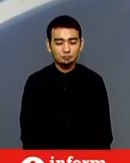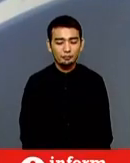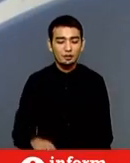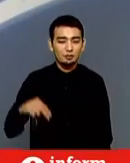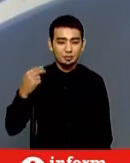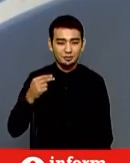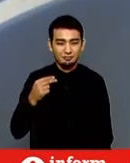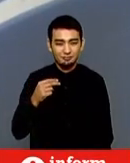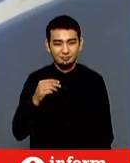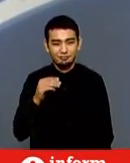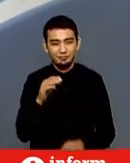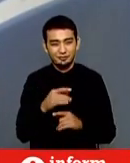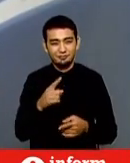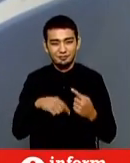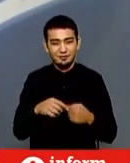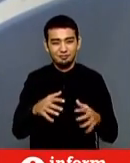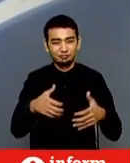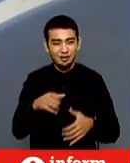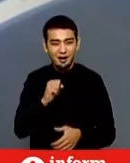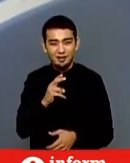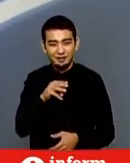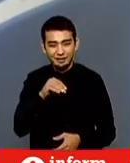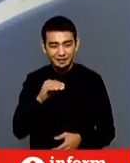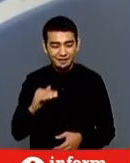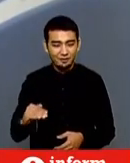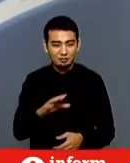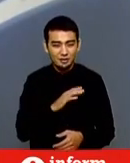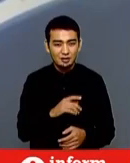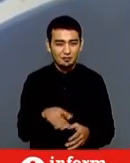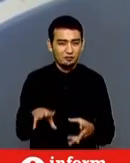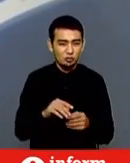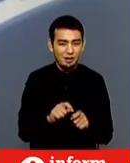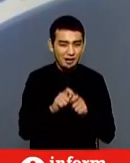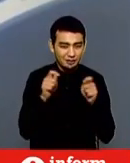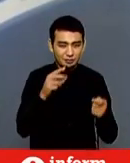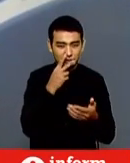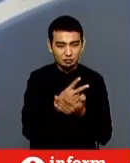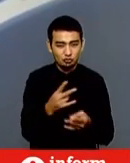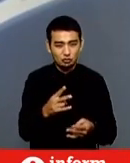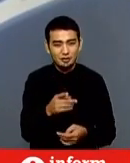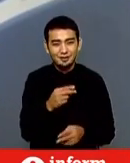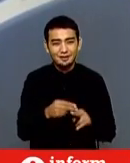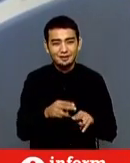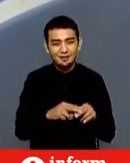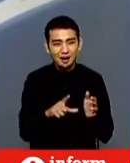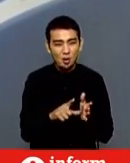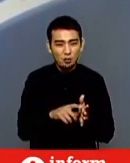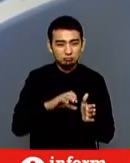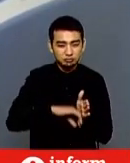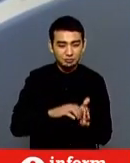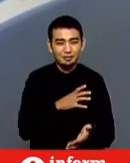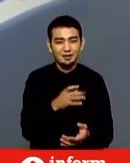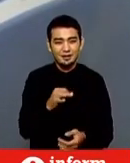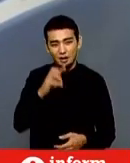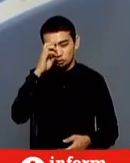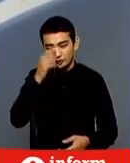президент қайтарылған активтің бәрін ашық түрде нарыққа шығару керек деді. Яғни енді қайтарылған мүліктер мемлекет үшін тиімді